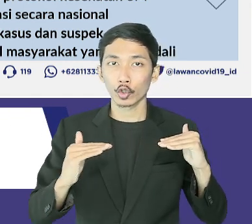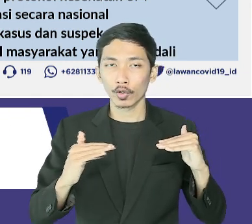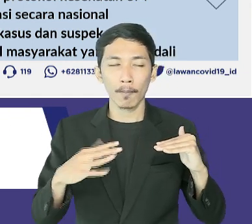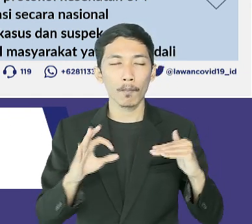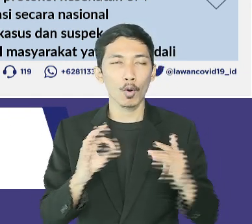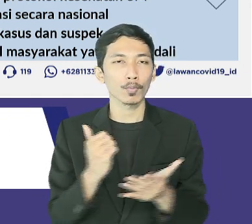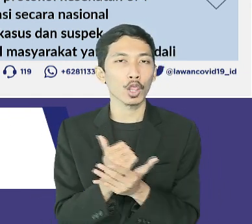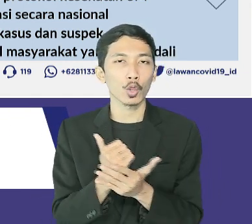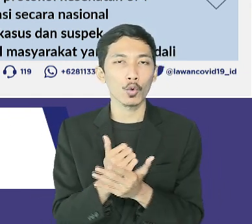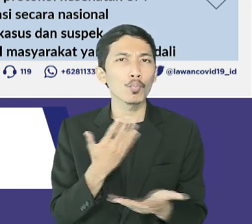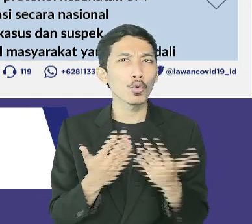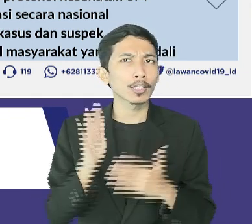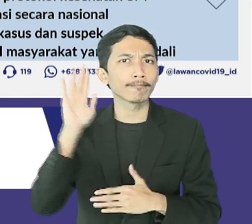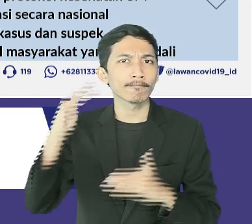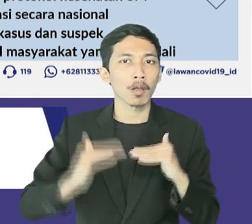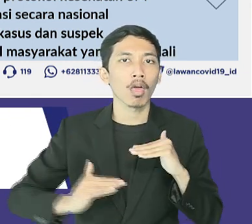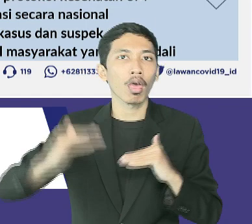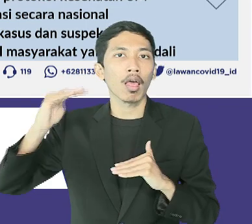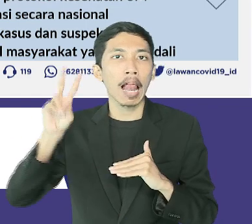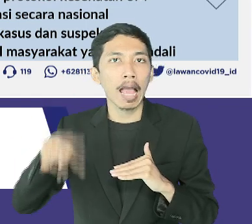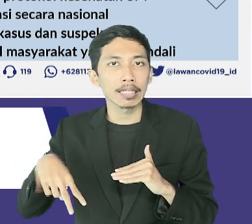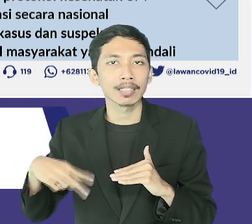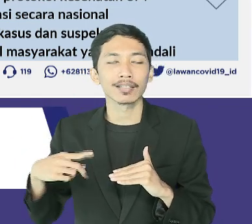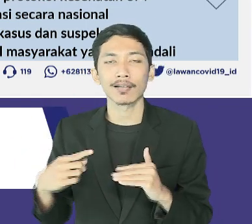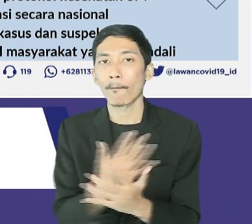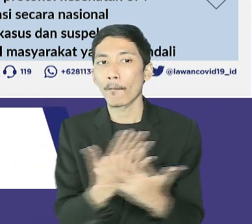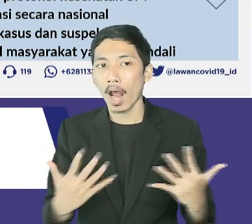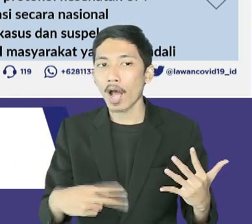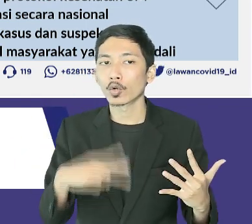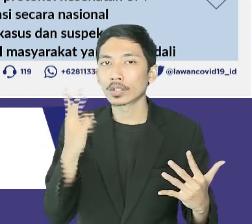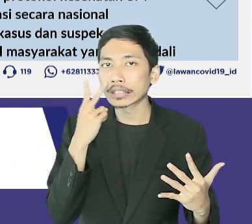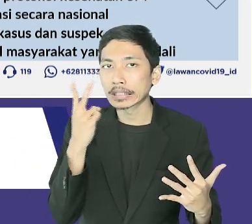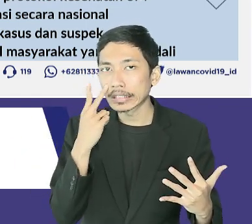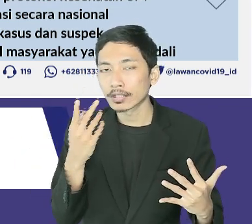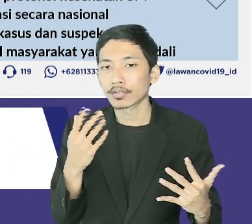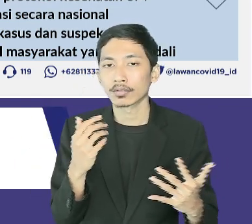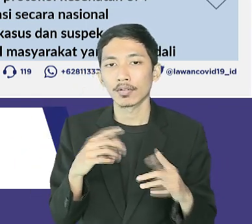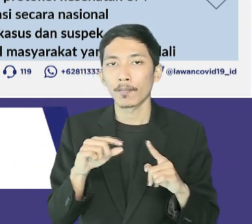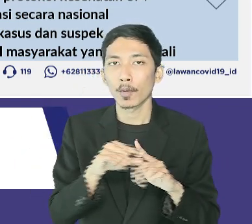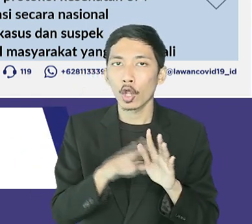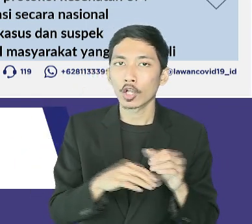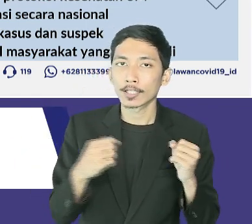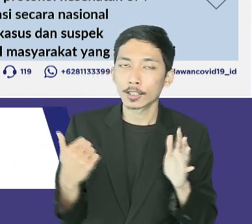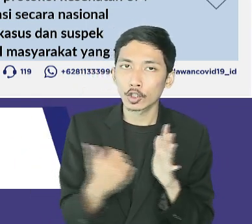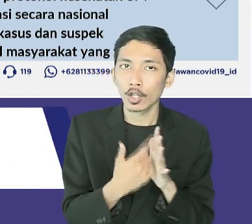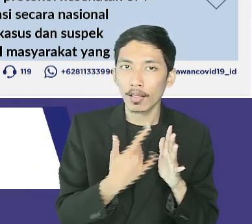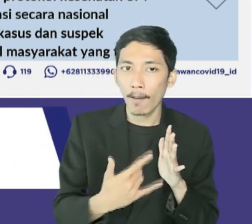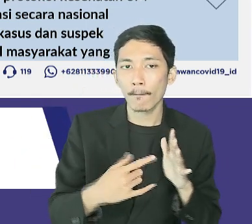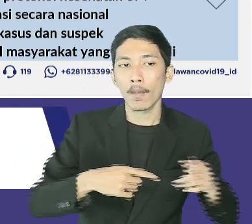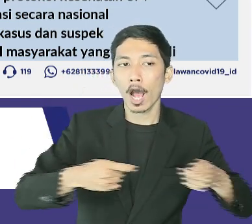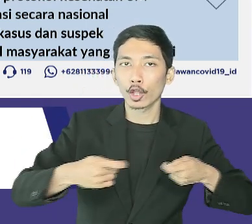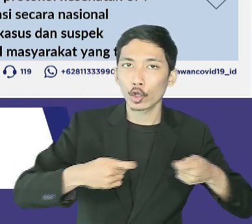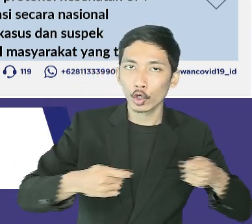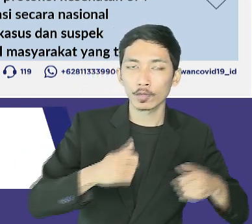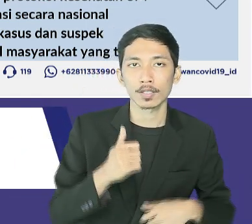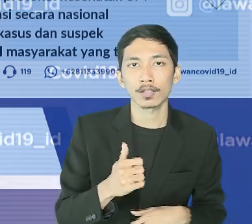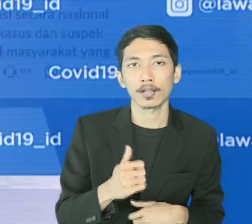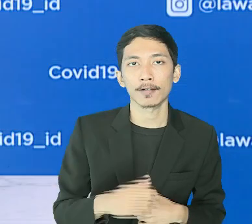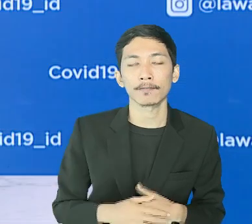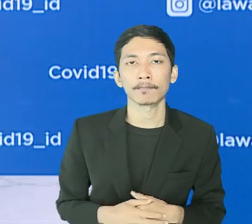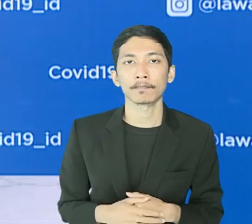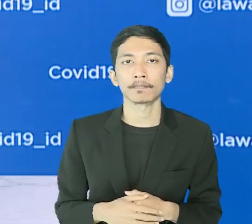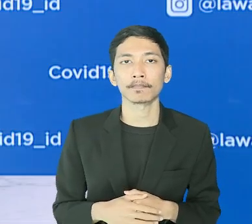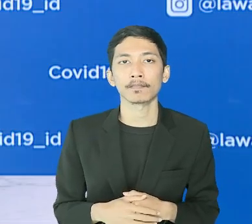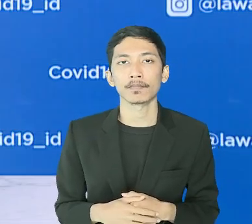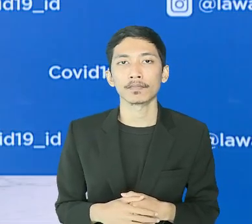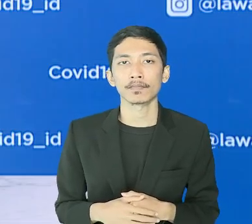kita sendiri tidak berusaha mempertahankannya, yaitu dengan konsisten melakukan pengendalian. Reproduction